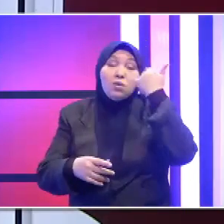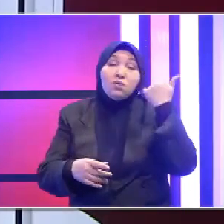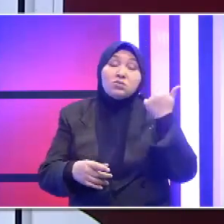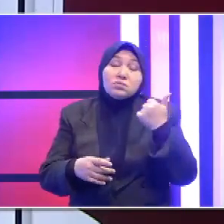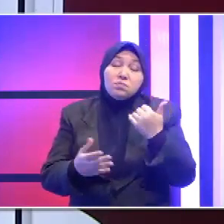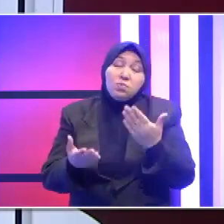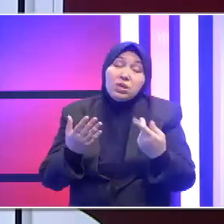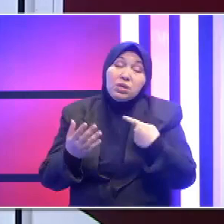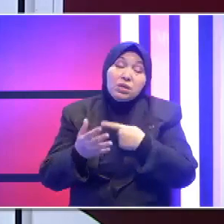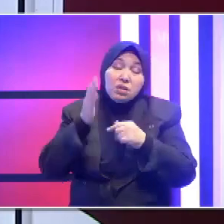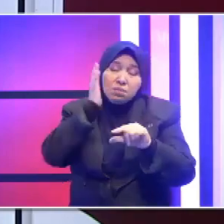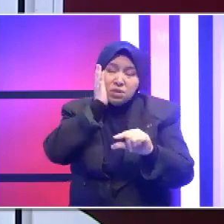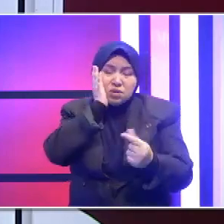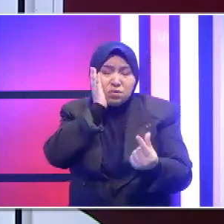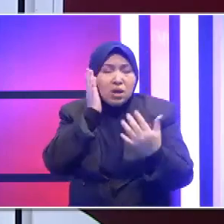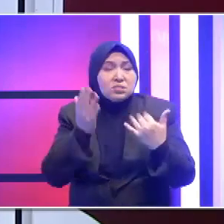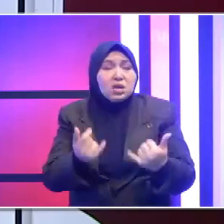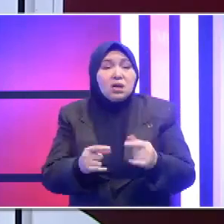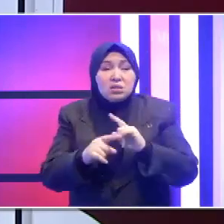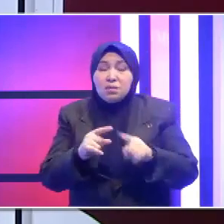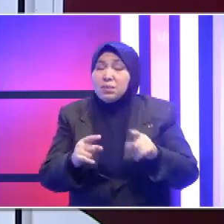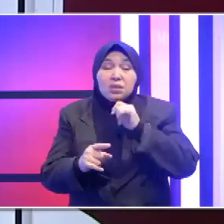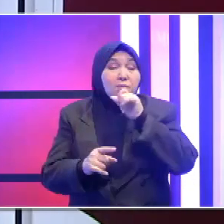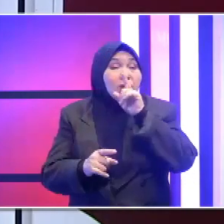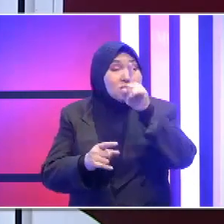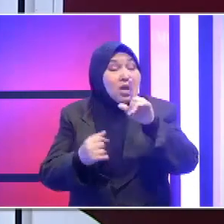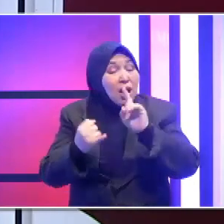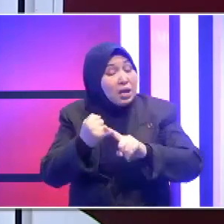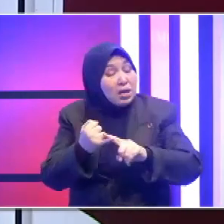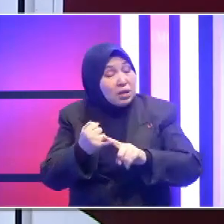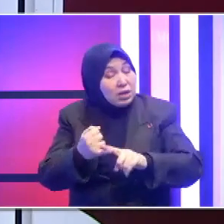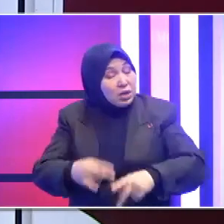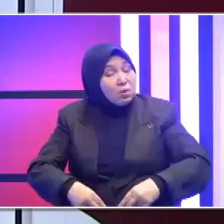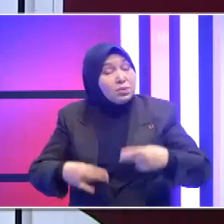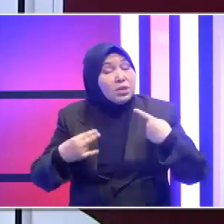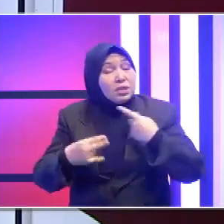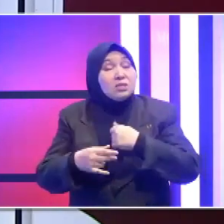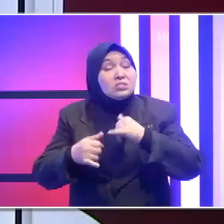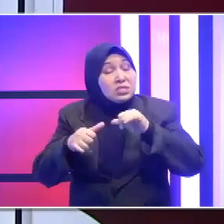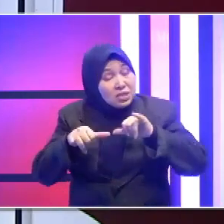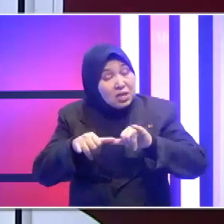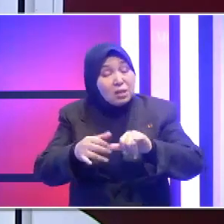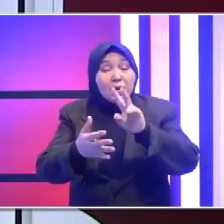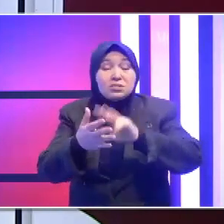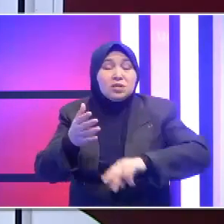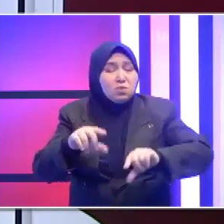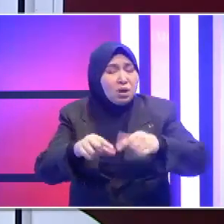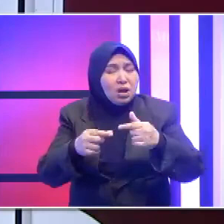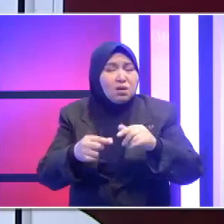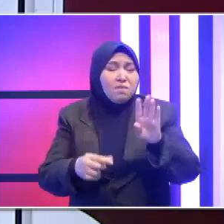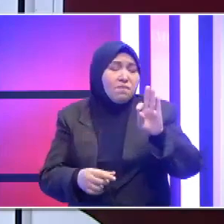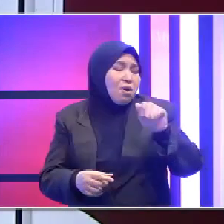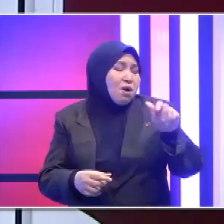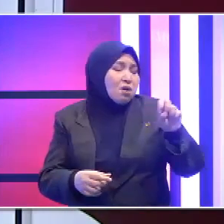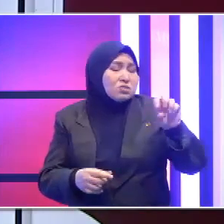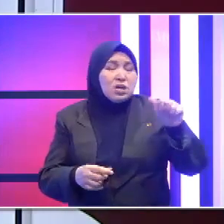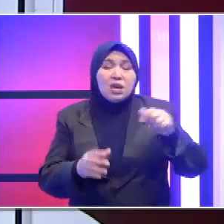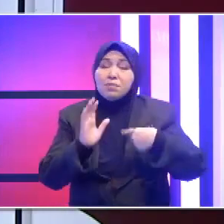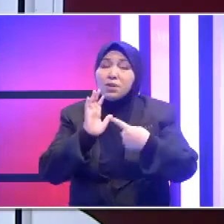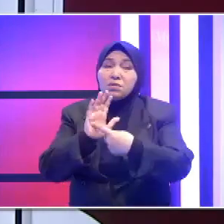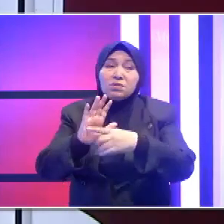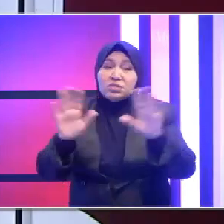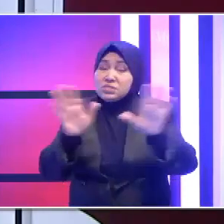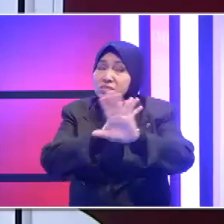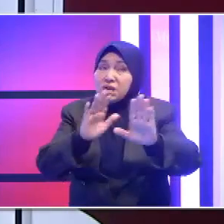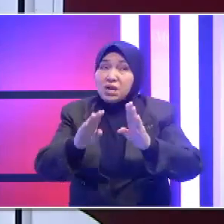mungkin kita baca Quran sekarang tapi tidak pasti akhir hidup kita kita masih syukuran mu jadi bila kita dengarkan fasa ini